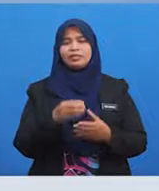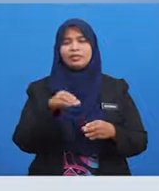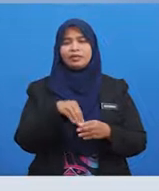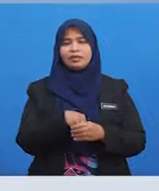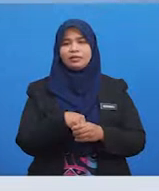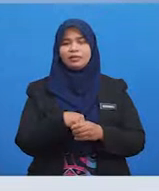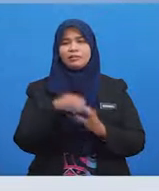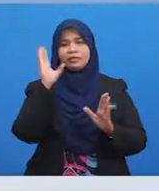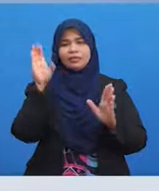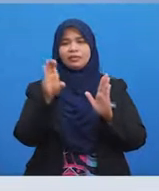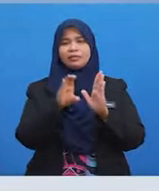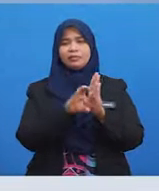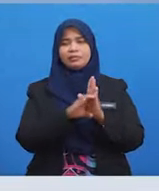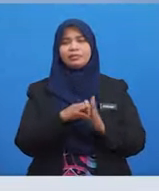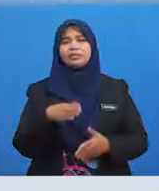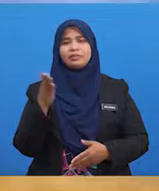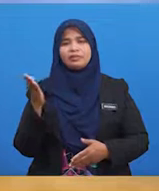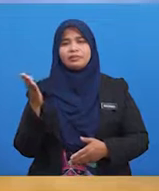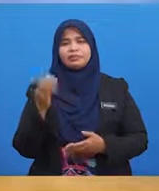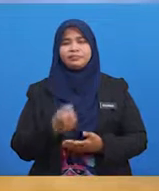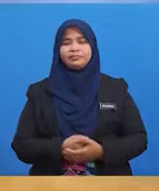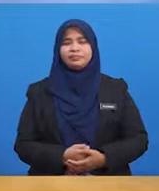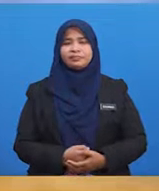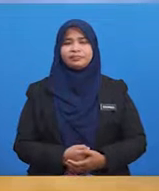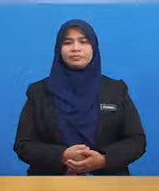dalam gambar-gambar ini.